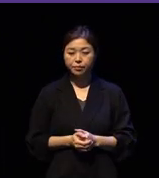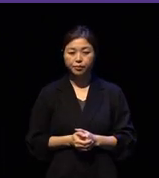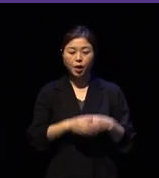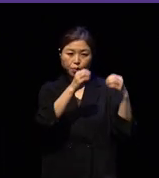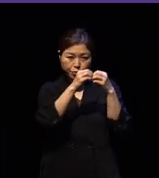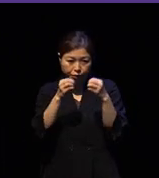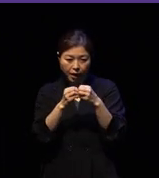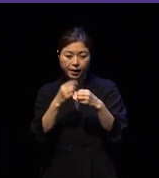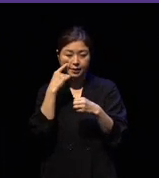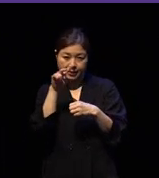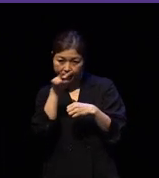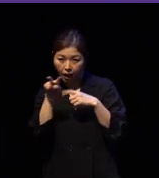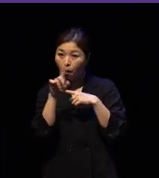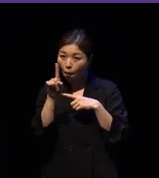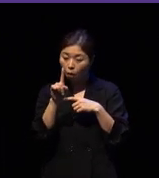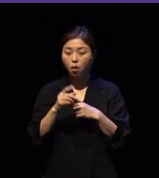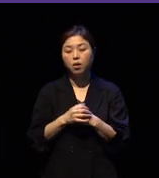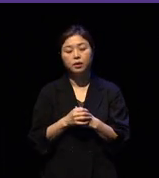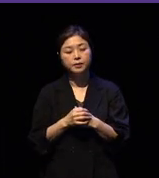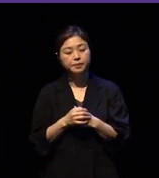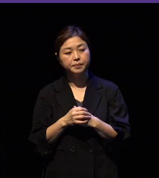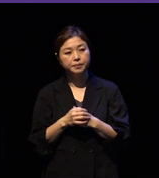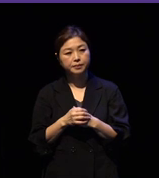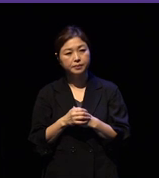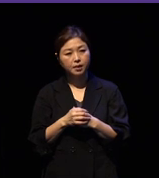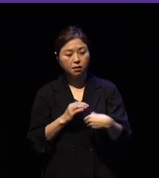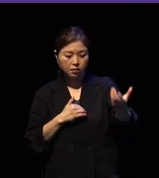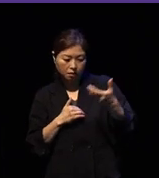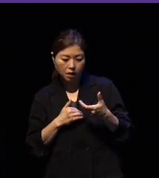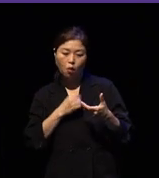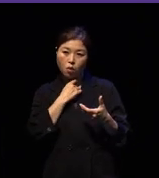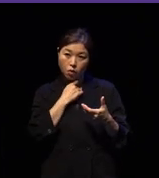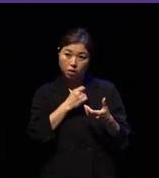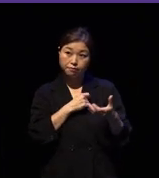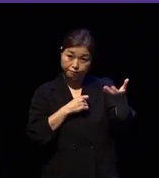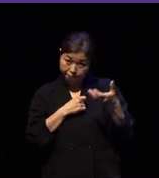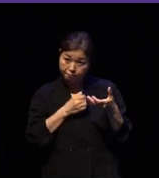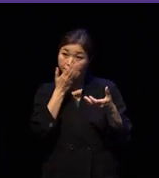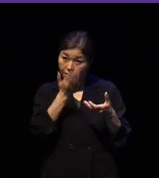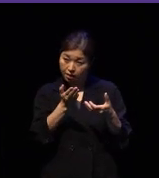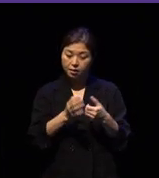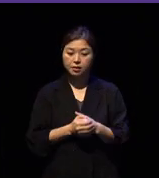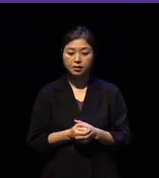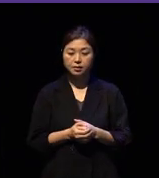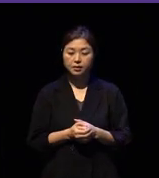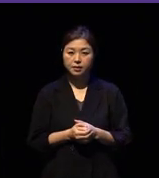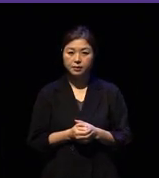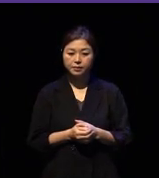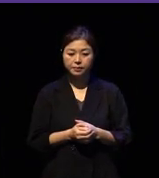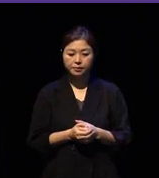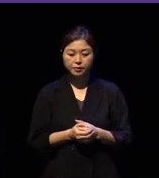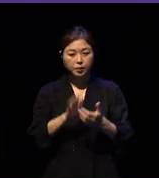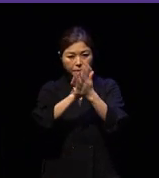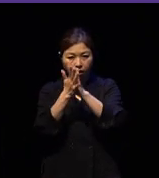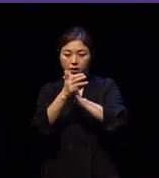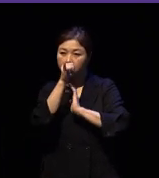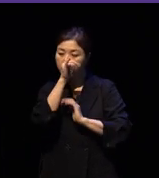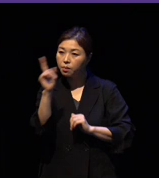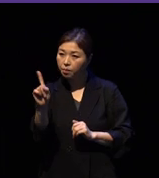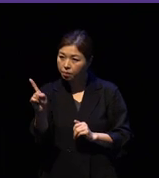문학 시각 기술 같은 경우는 선택적으로 제출할 수 있는데 필요한 경우 제출 가능하다는 점 그리고 약간 달라진 점은